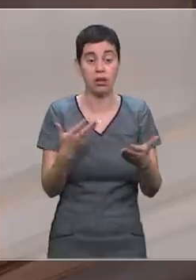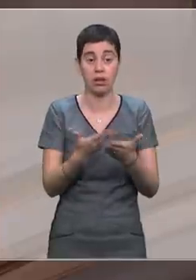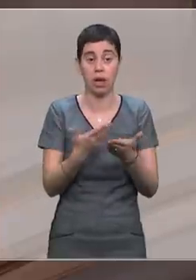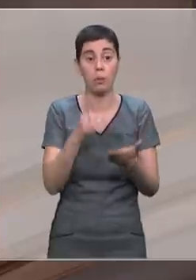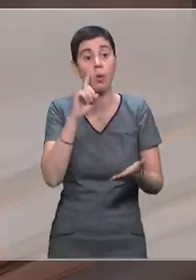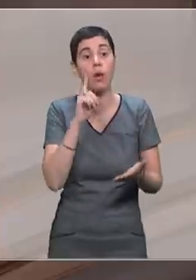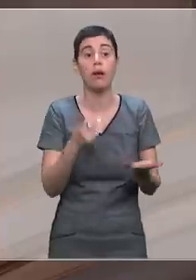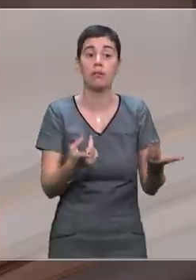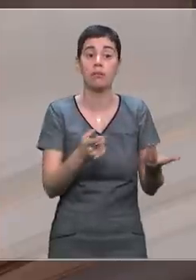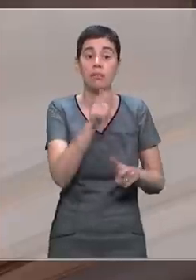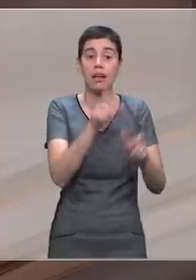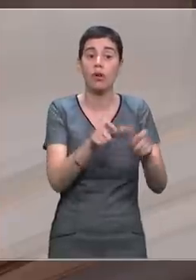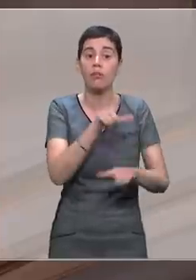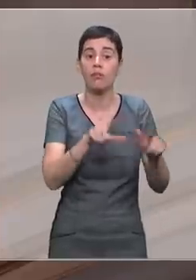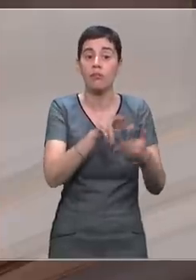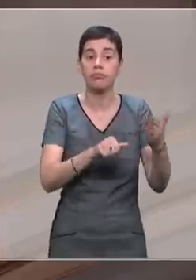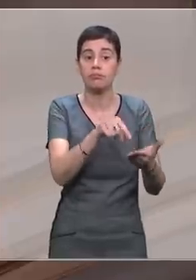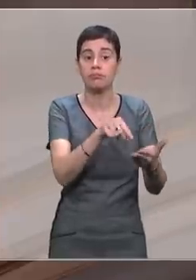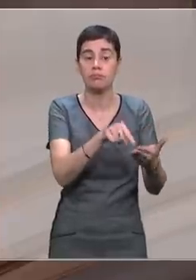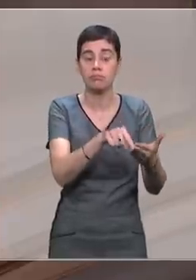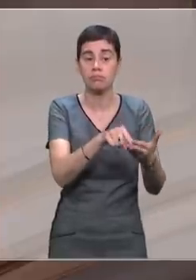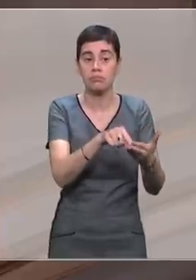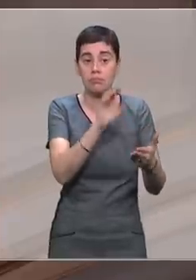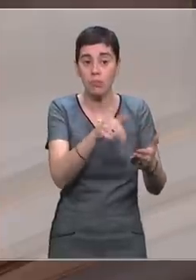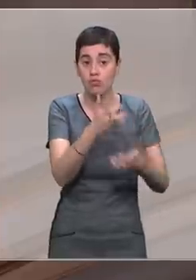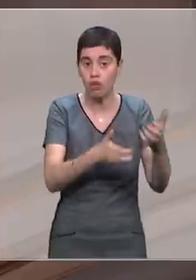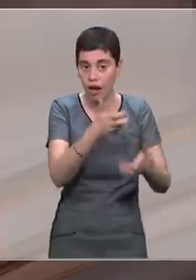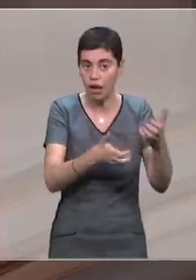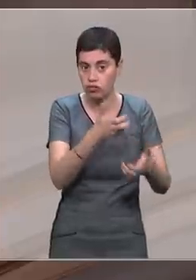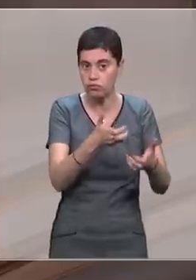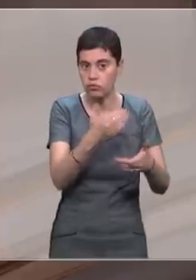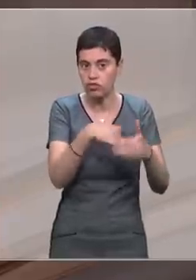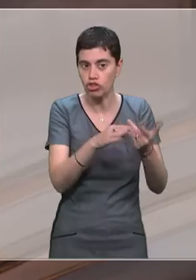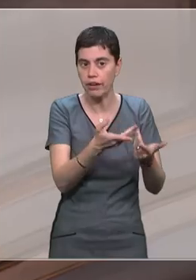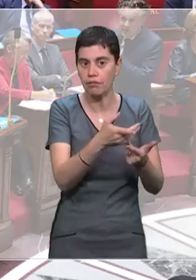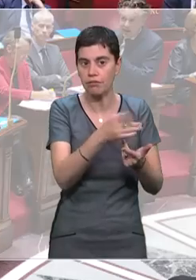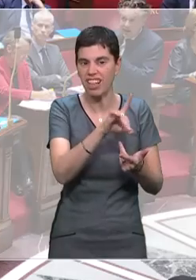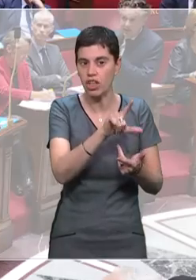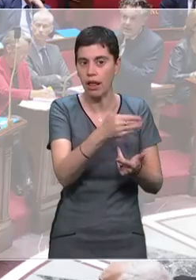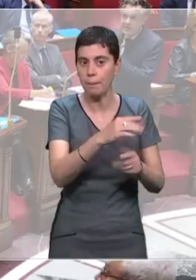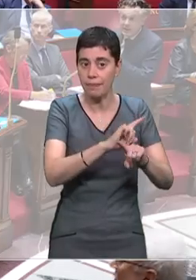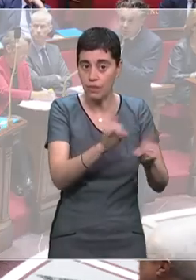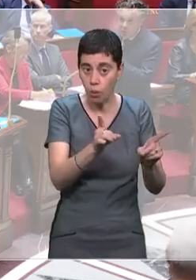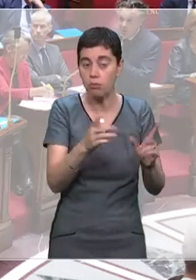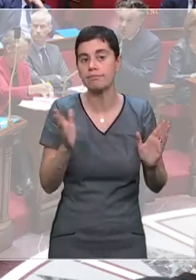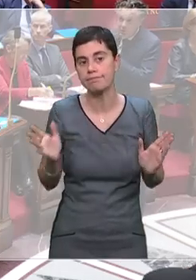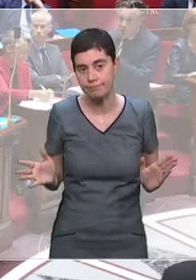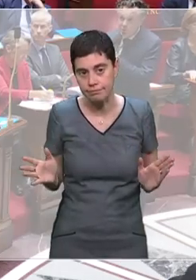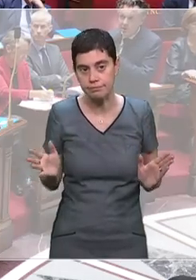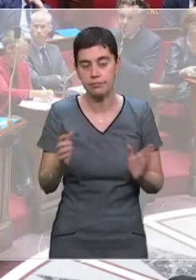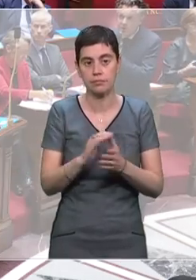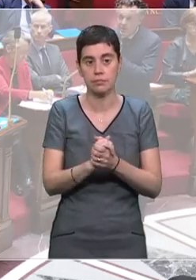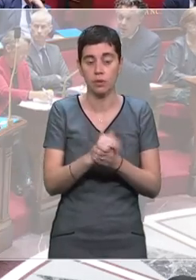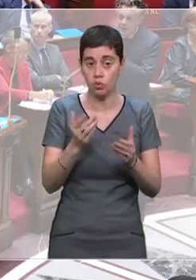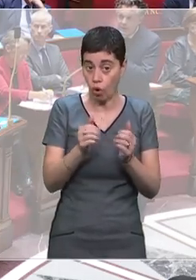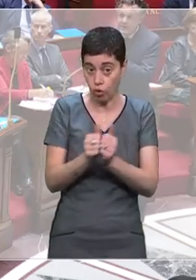sociaux notamment, même s'il y a des chauffages collectifs qui sont parfois dans des résidences privées qui ne sont pas couvertes par le mouvement social, c'est avec eux que nous avançons sur ce